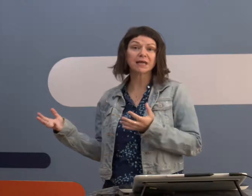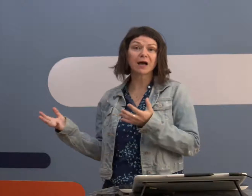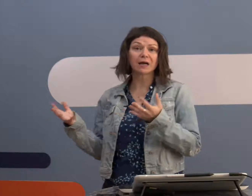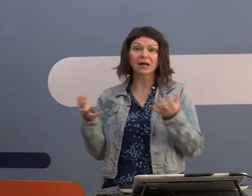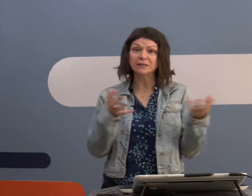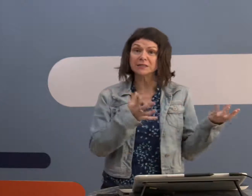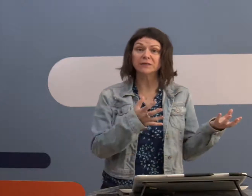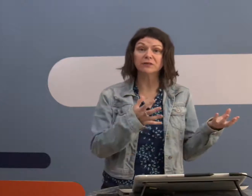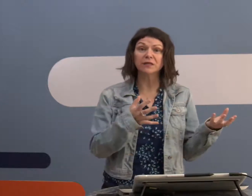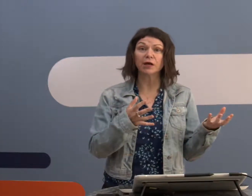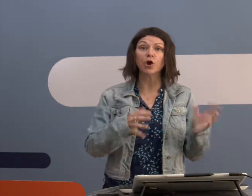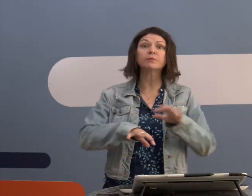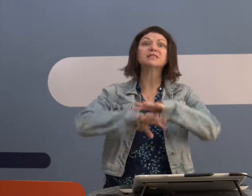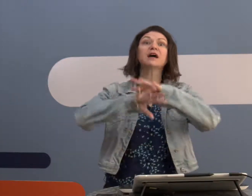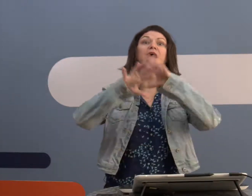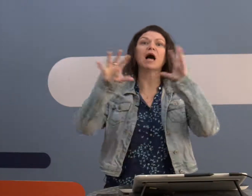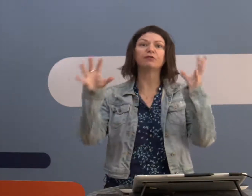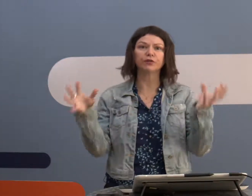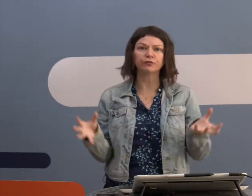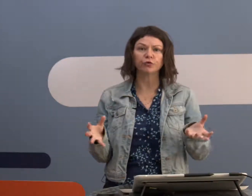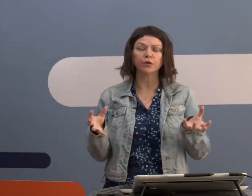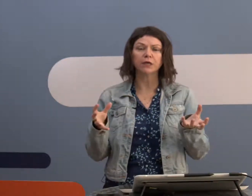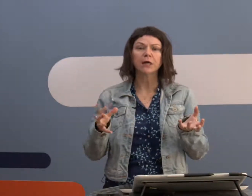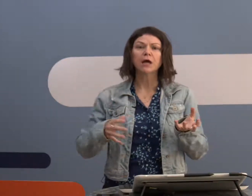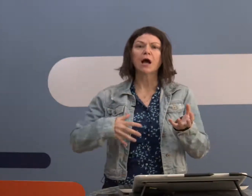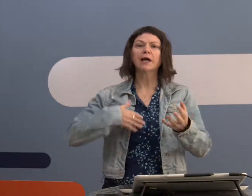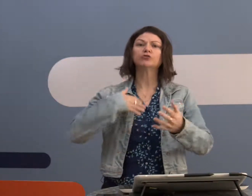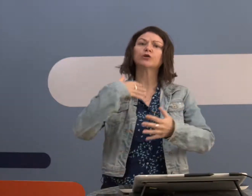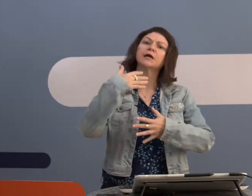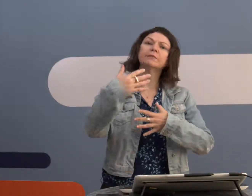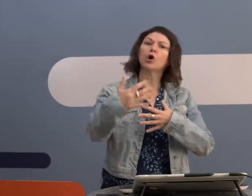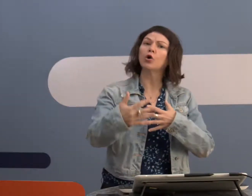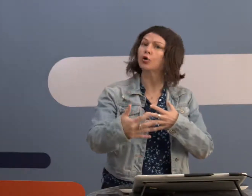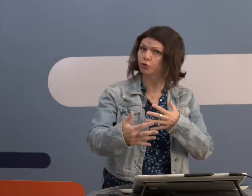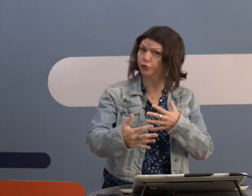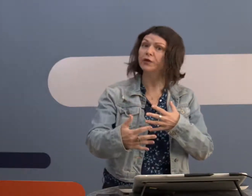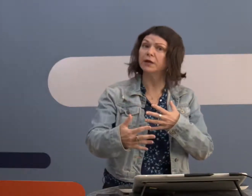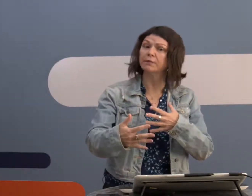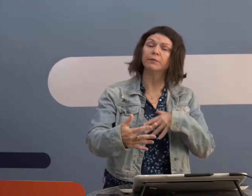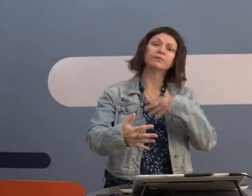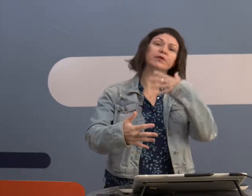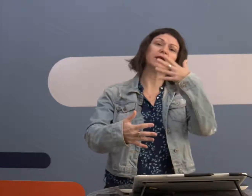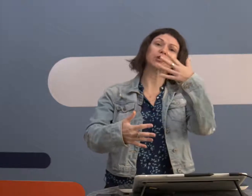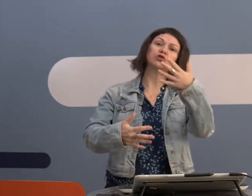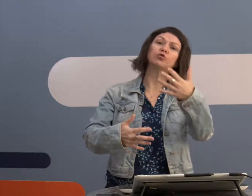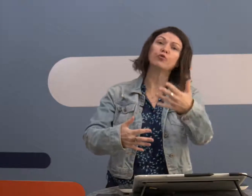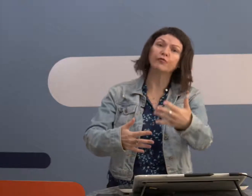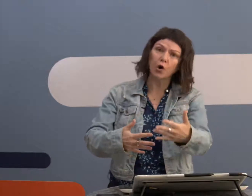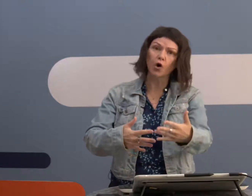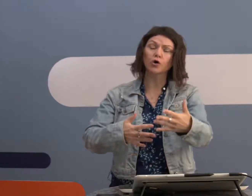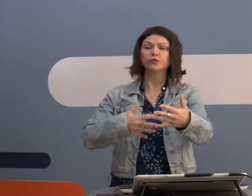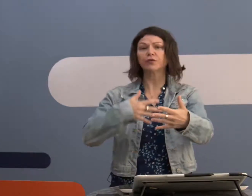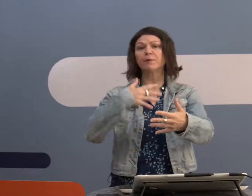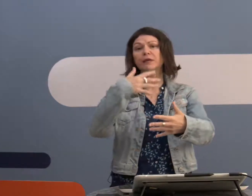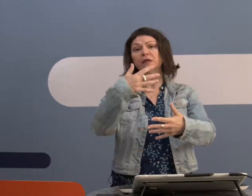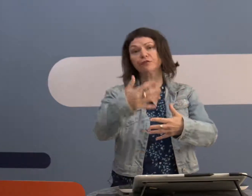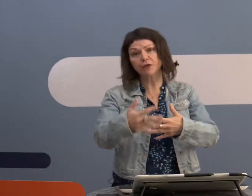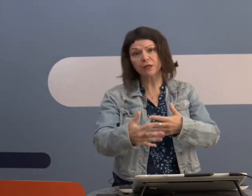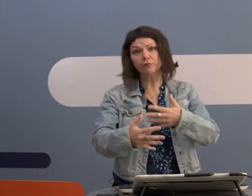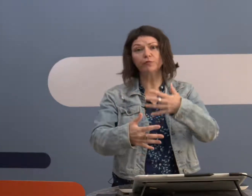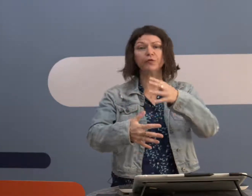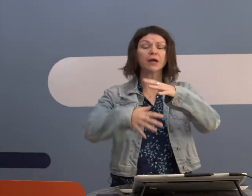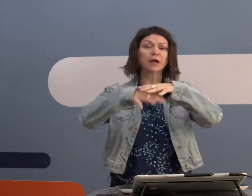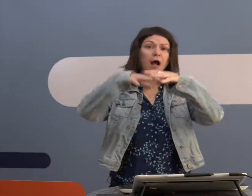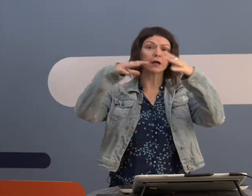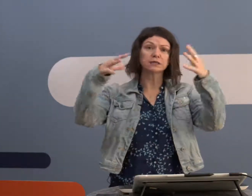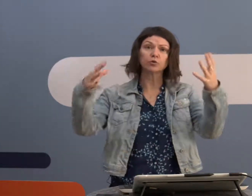פעם זה היה חד צדדי, היום זה רב כיווני. העיתונאים כותבים ויש תגובות